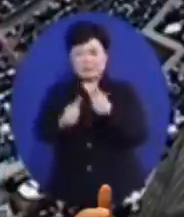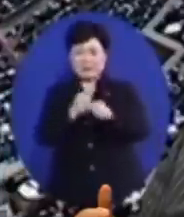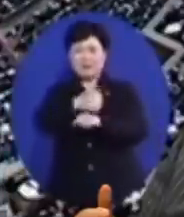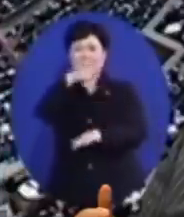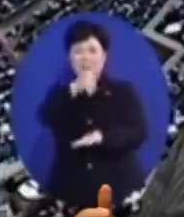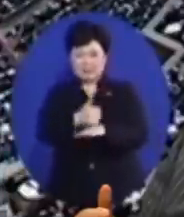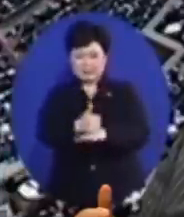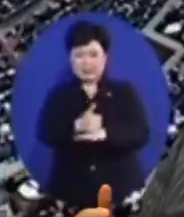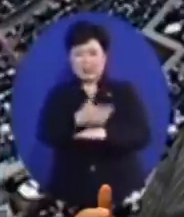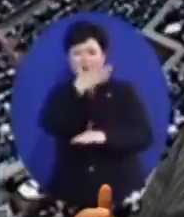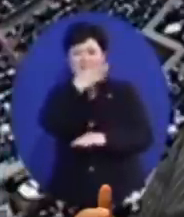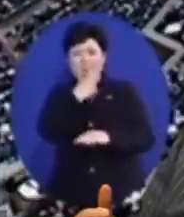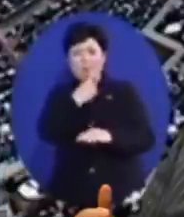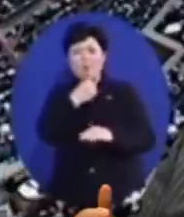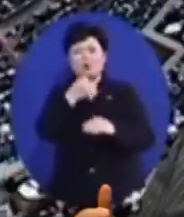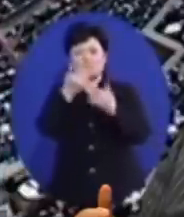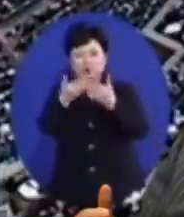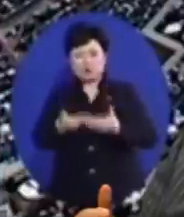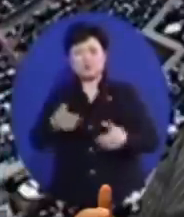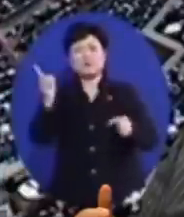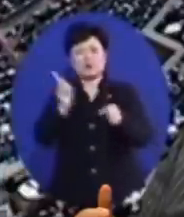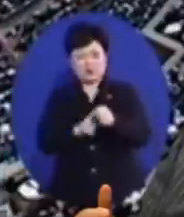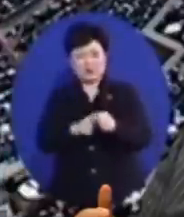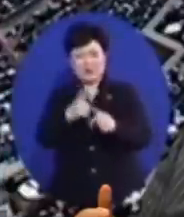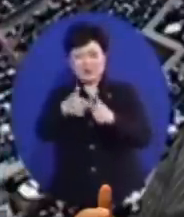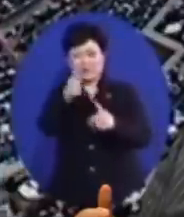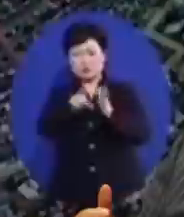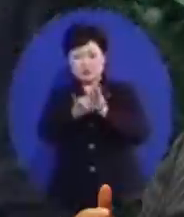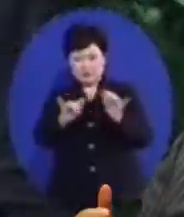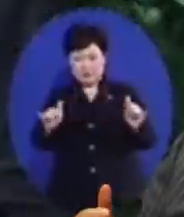마침내 복을 주려 합니다. 예수 믿는 사람은